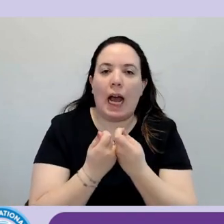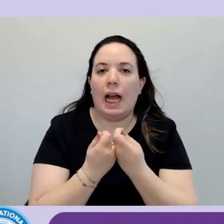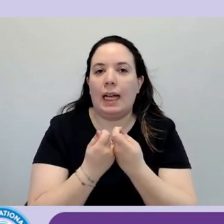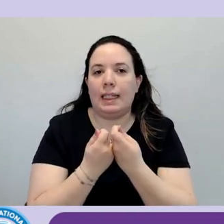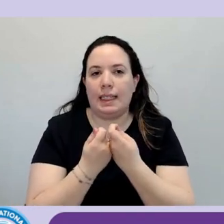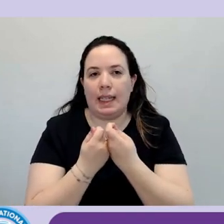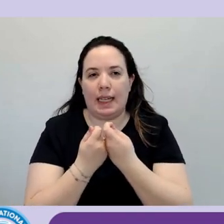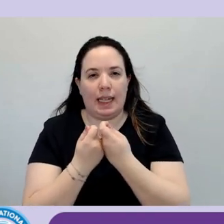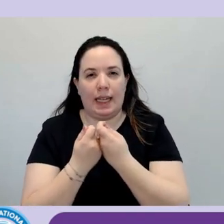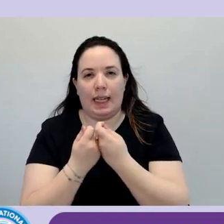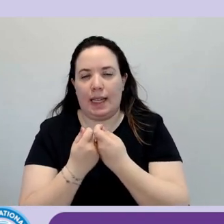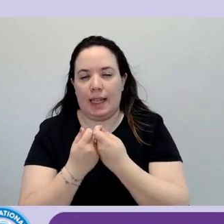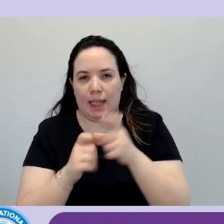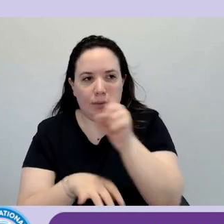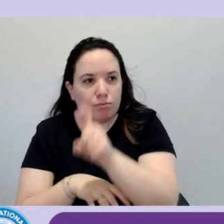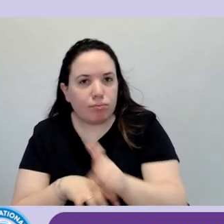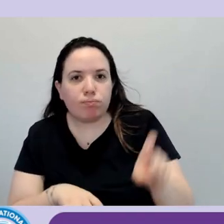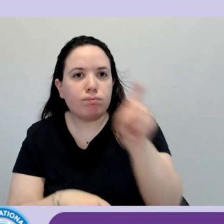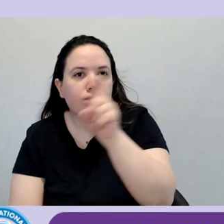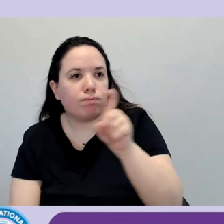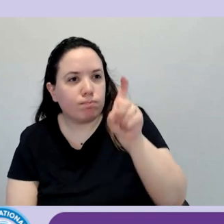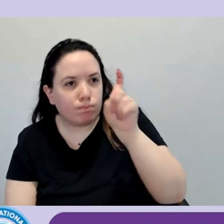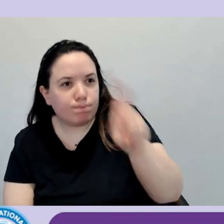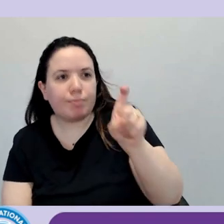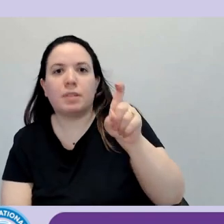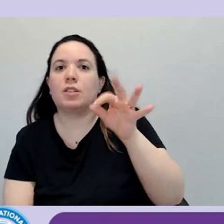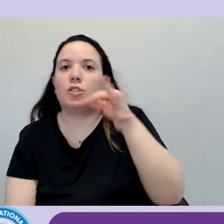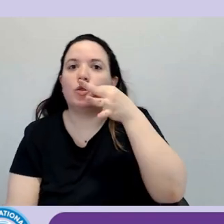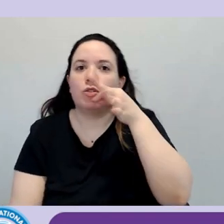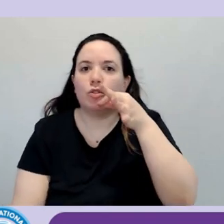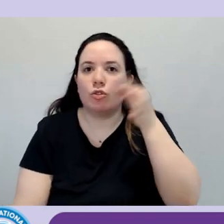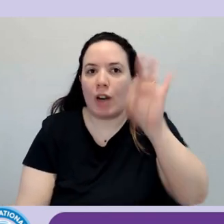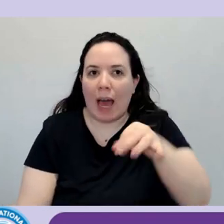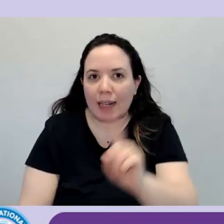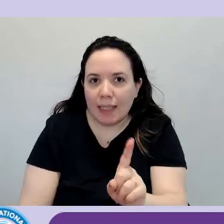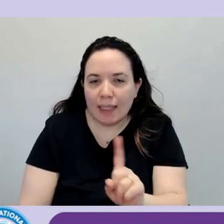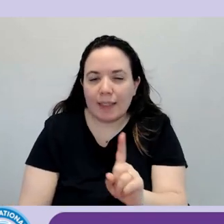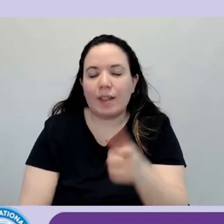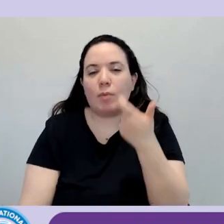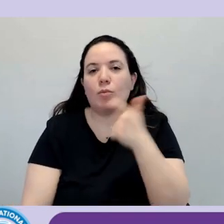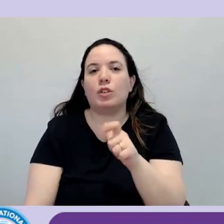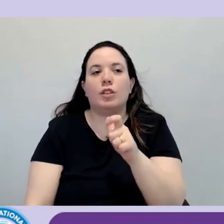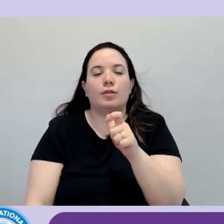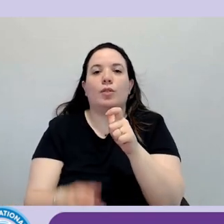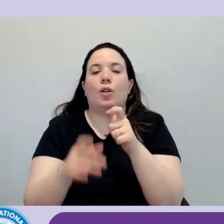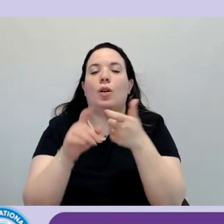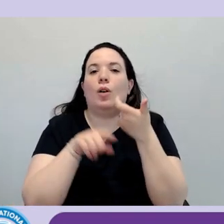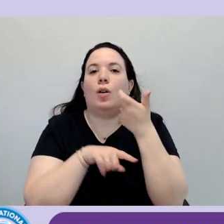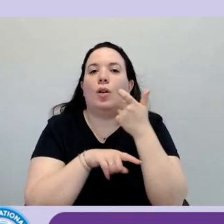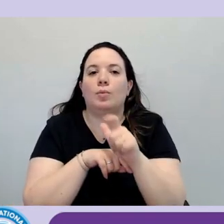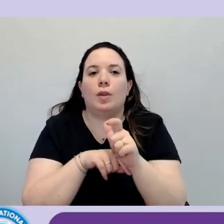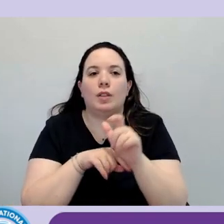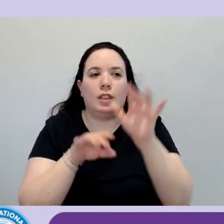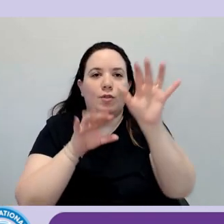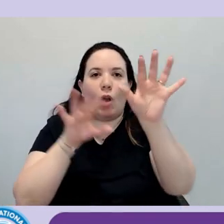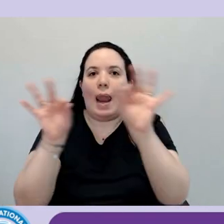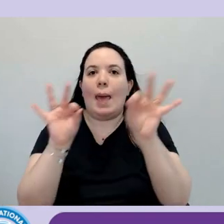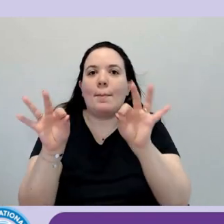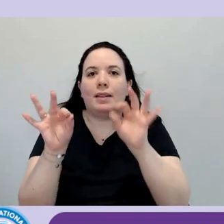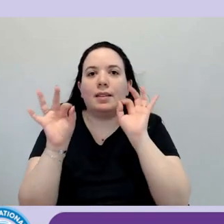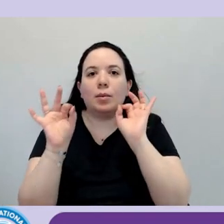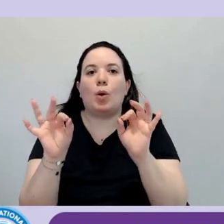navigazione della pagina perché magari sono oggetti che sembrano come dire in qualche misura essere non vengono proprio interpretati